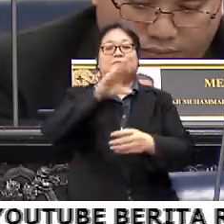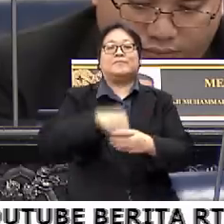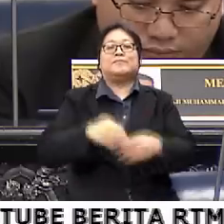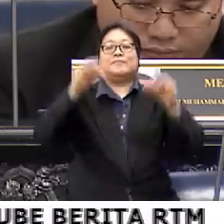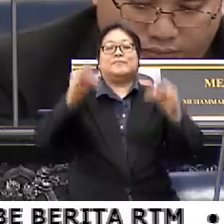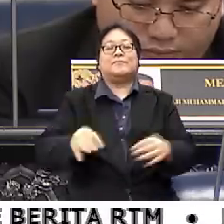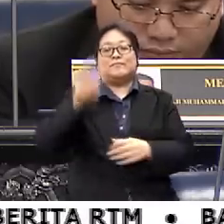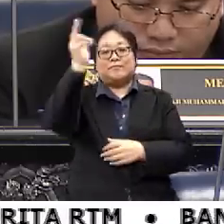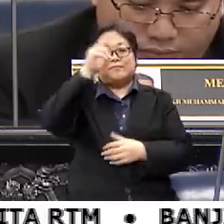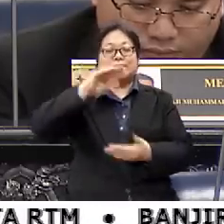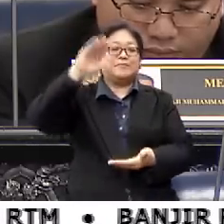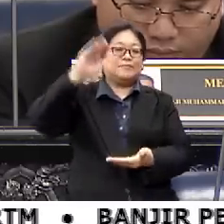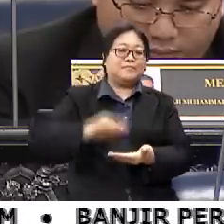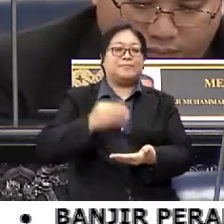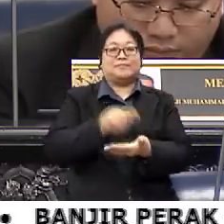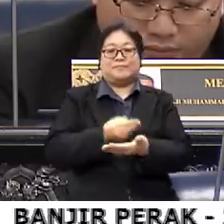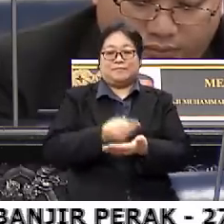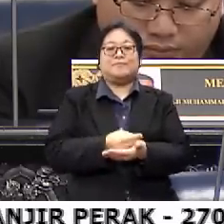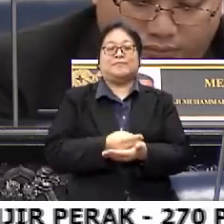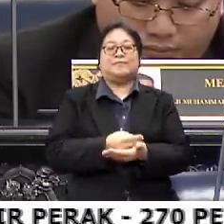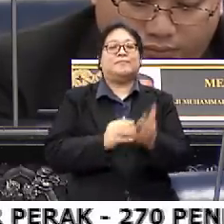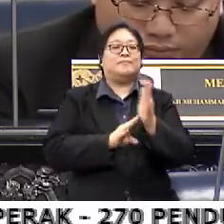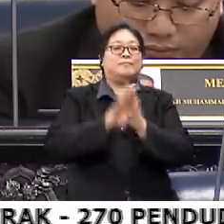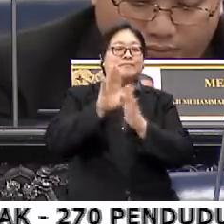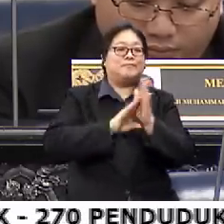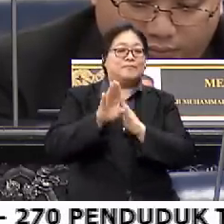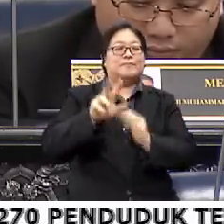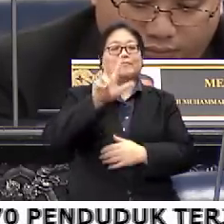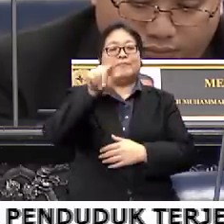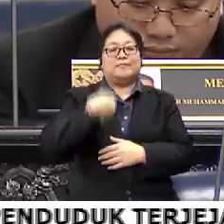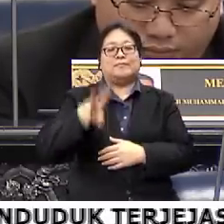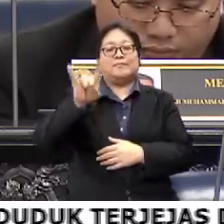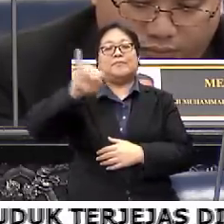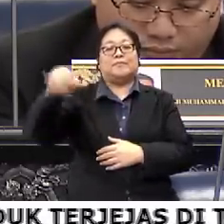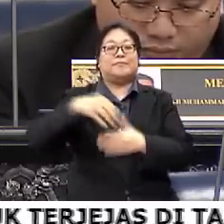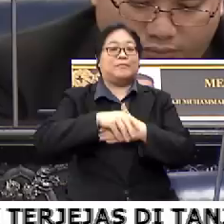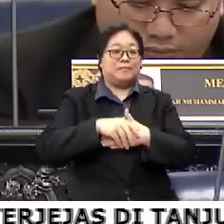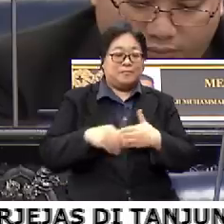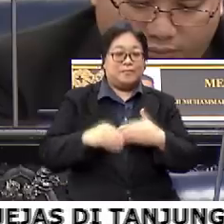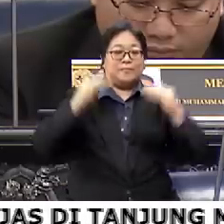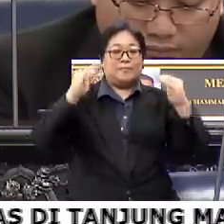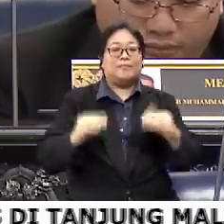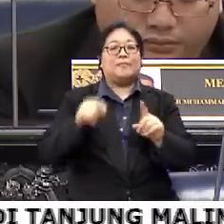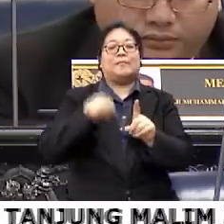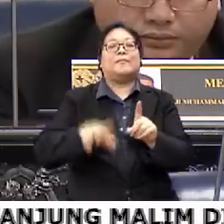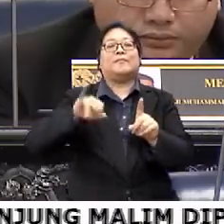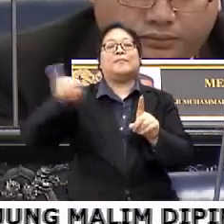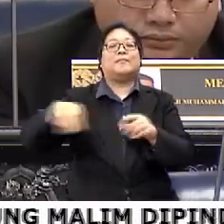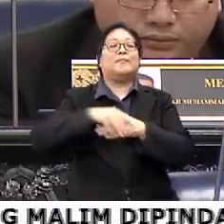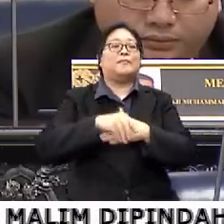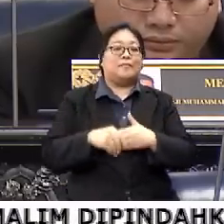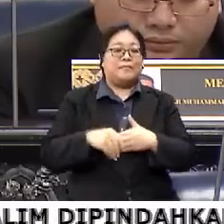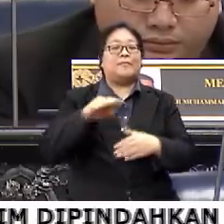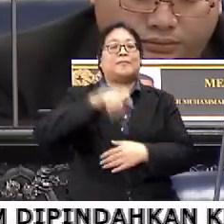keputusan kerajaan untuk mengurangkan peruntukan pembangunan daripada 3.8 juta kepada 1.3 juta